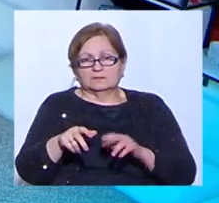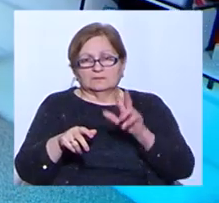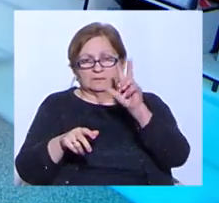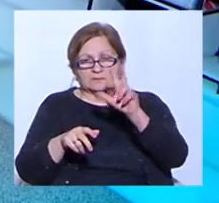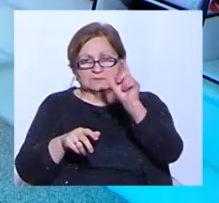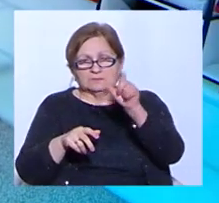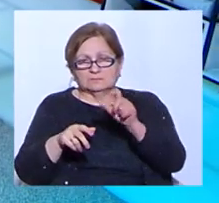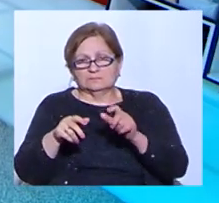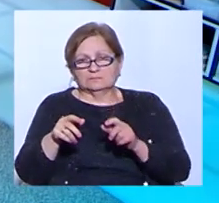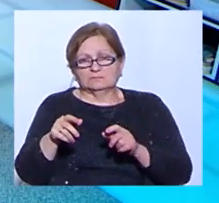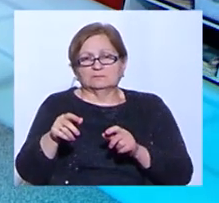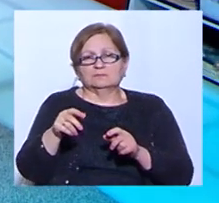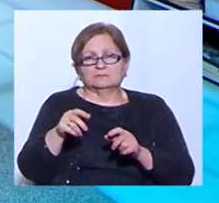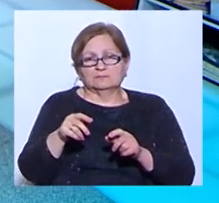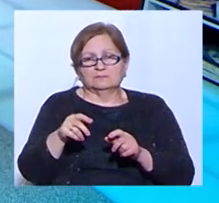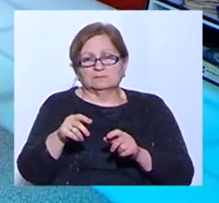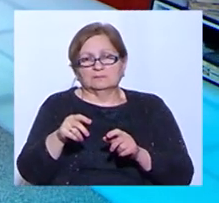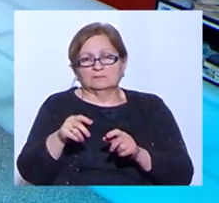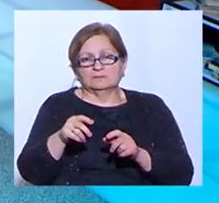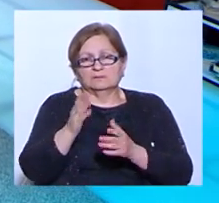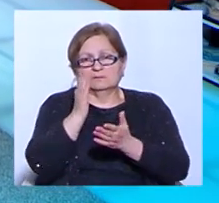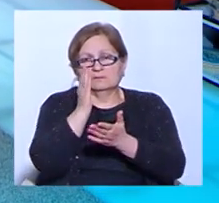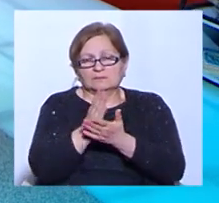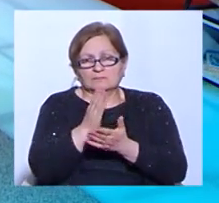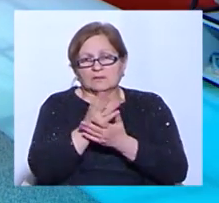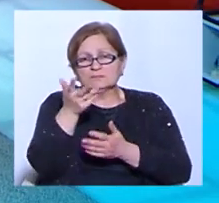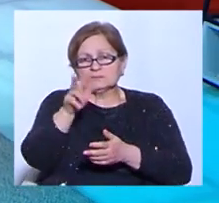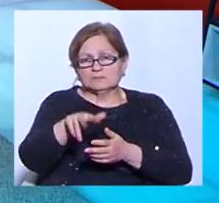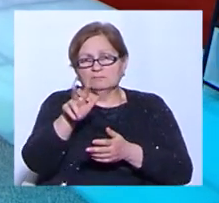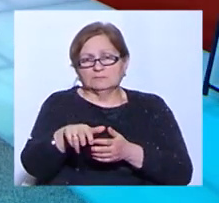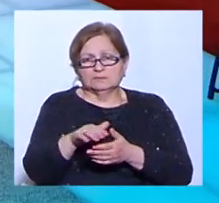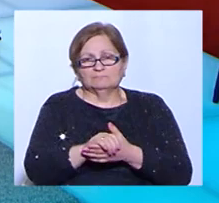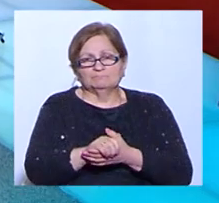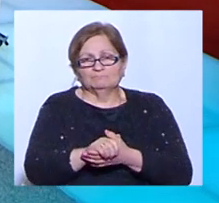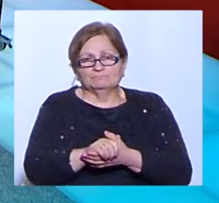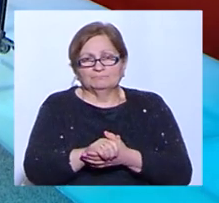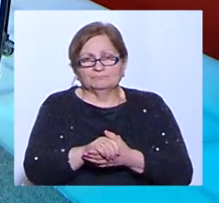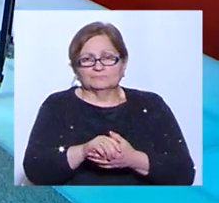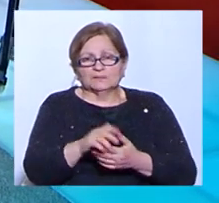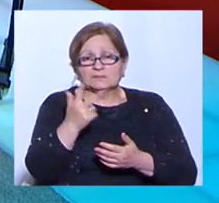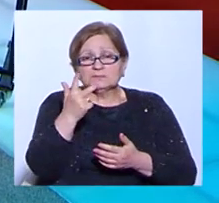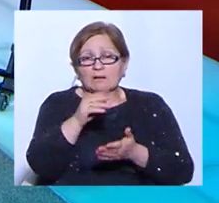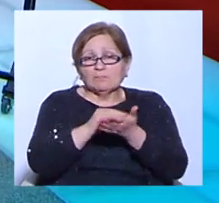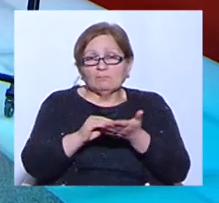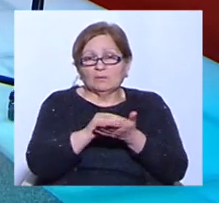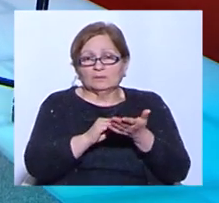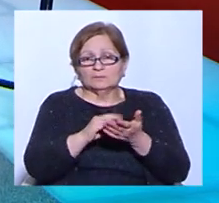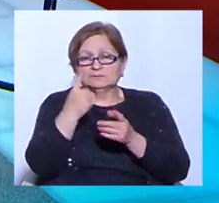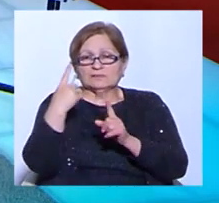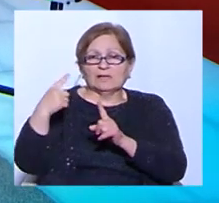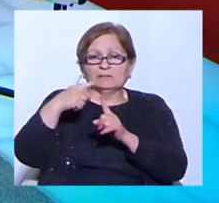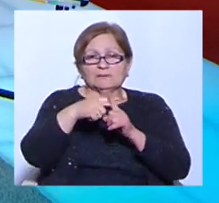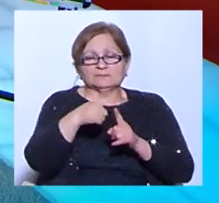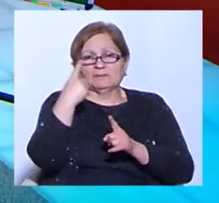რიგი 2-ჯერ, ესე რომ გააკვირდა და ესეთი წყვილი გვაქვს 3 ცალი. ნახეთ, ეს 3 მეორდება და ემატება ცენტრალური